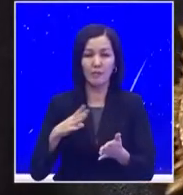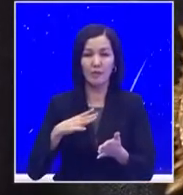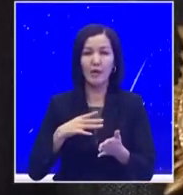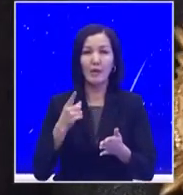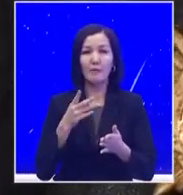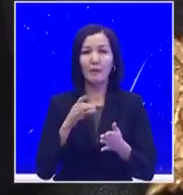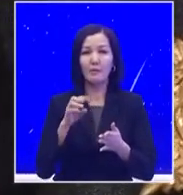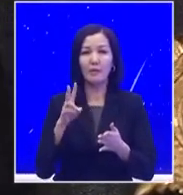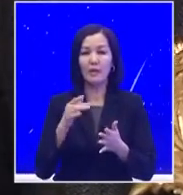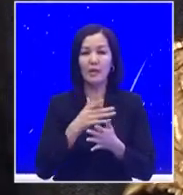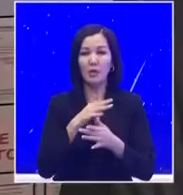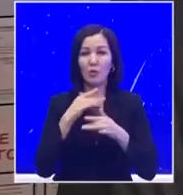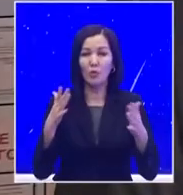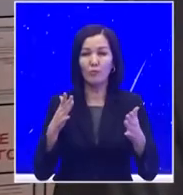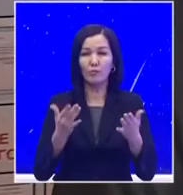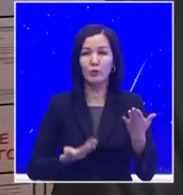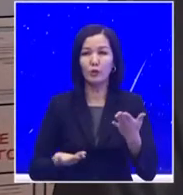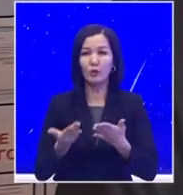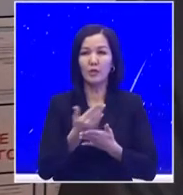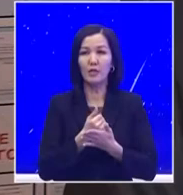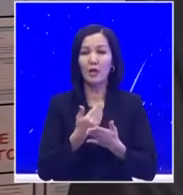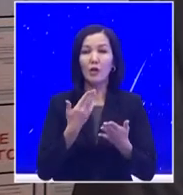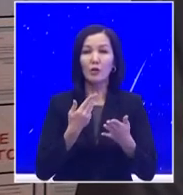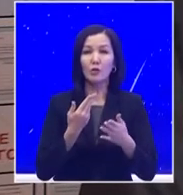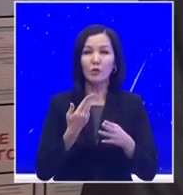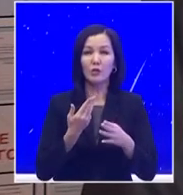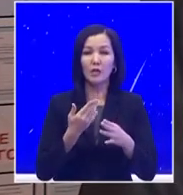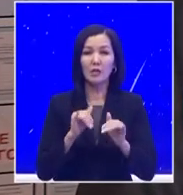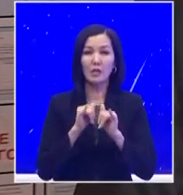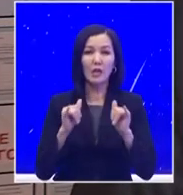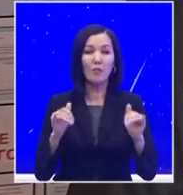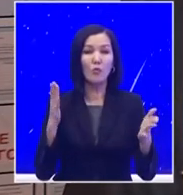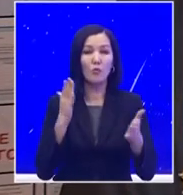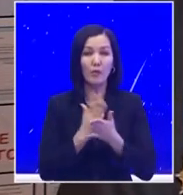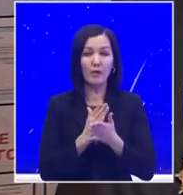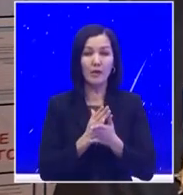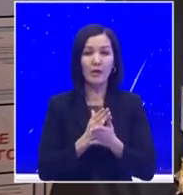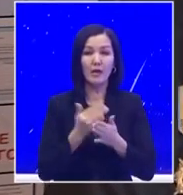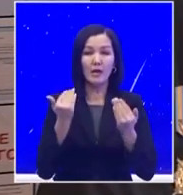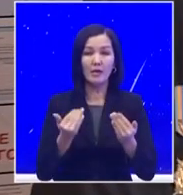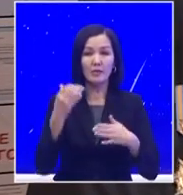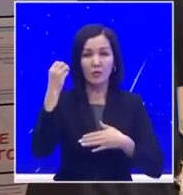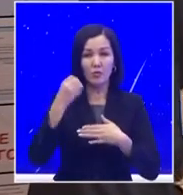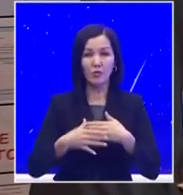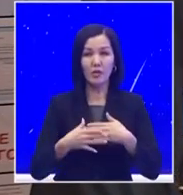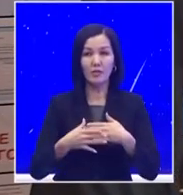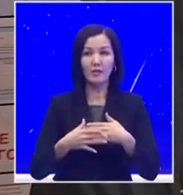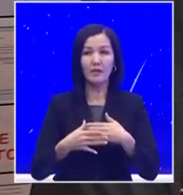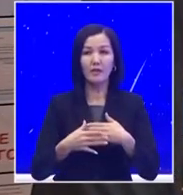1 миллиард түсім артық жинадық. Міне соған қарағанда өсім көп. Қазір аудан орталығында